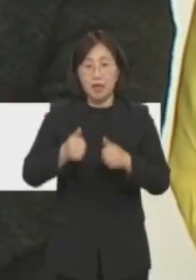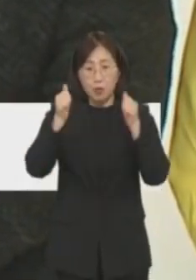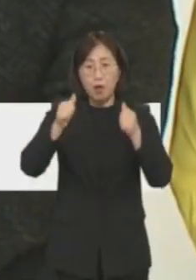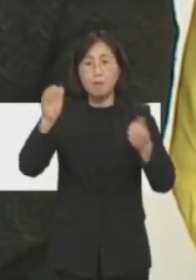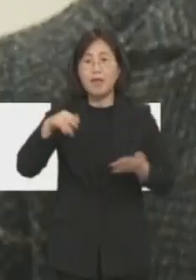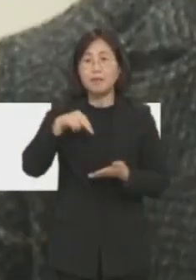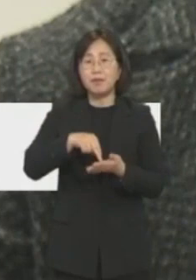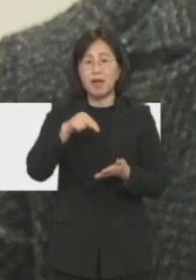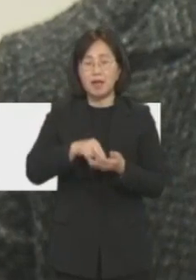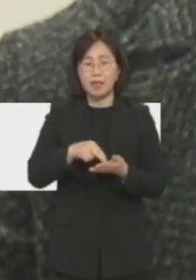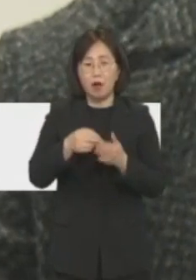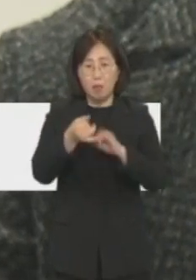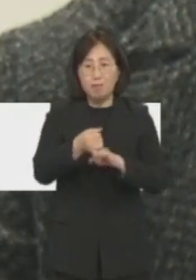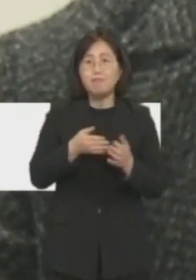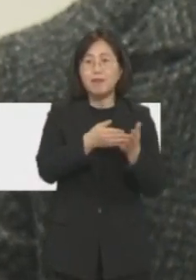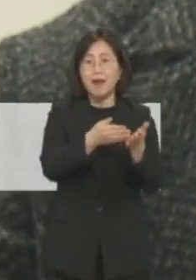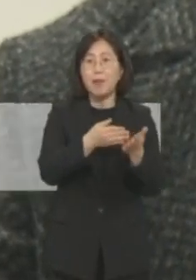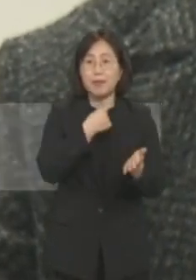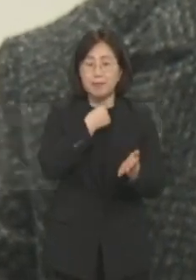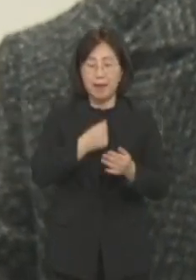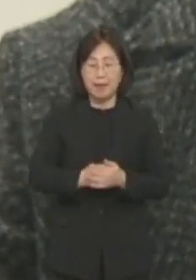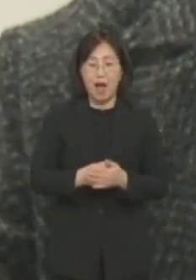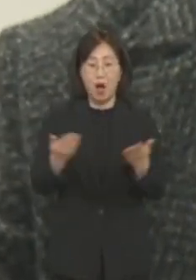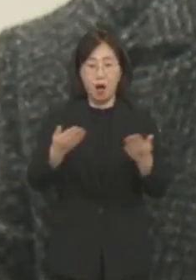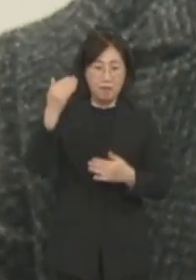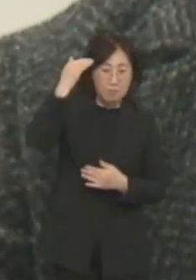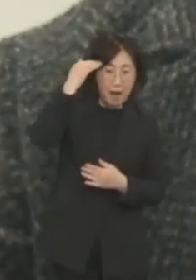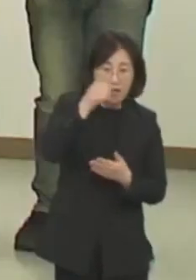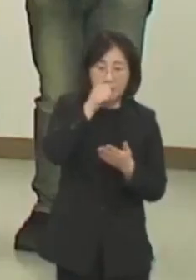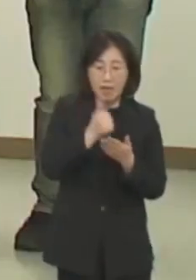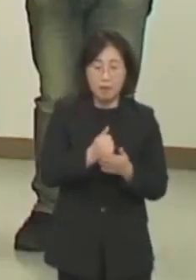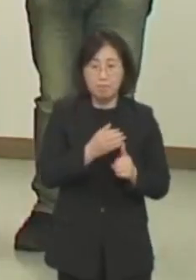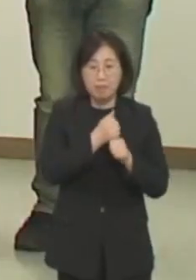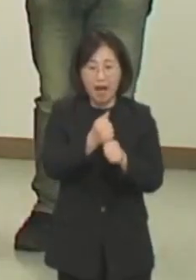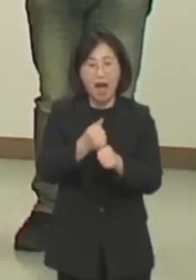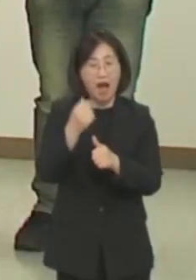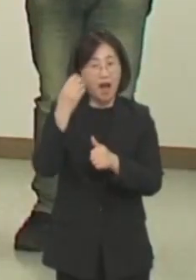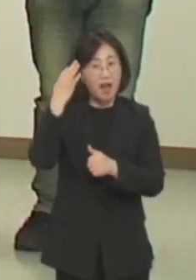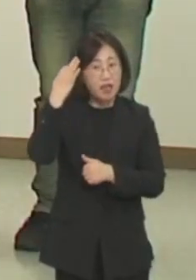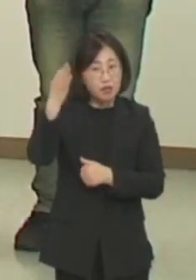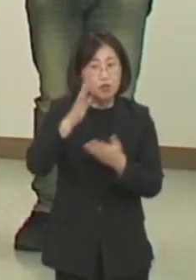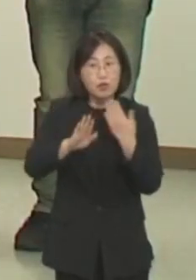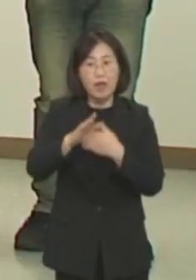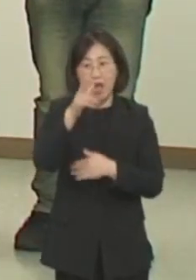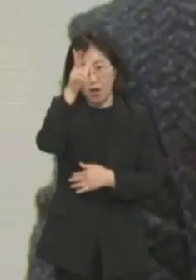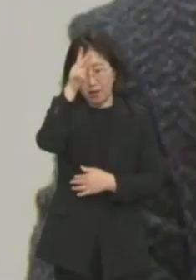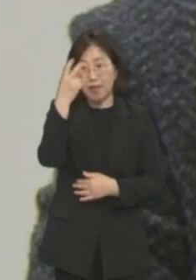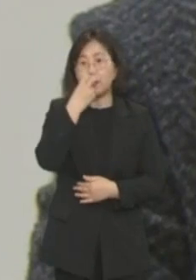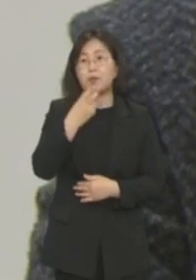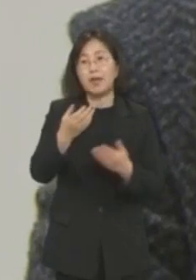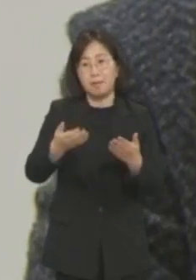강조했습니다. 업무방해 혐의로 체포된 신 대변인은 2주 후에 경찰 조사를 받을 예정입니다.